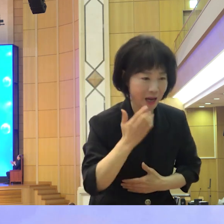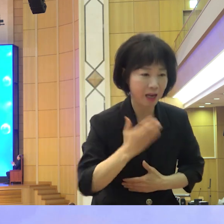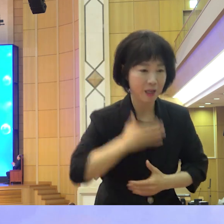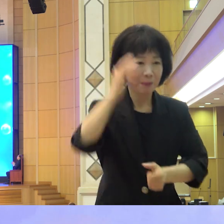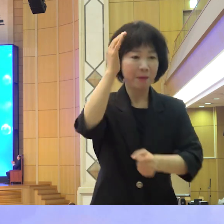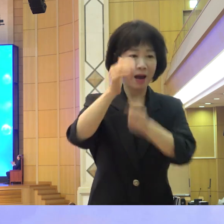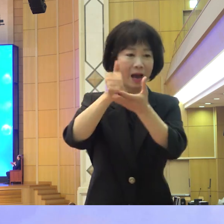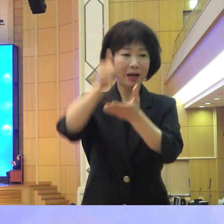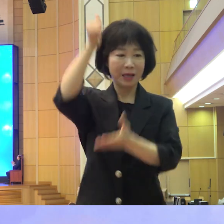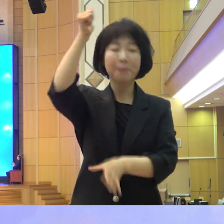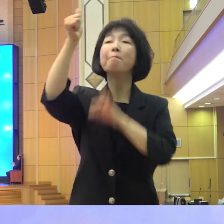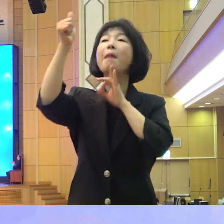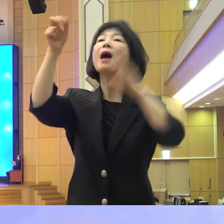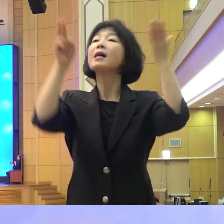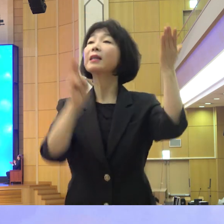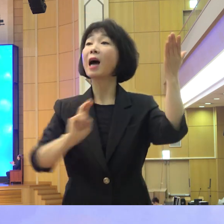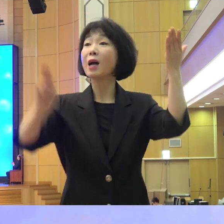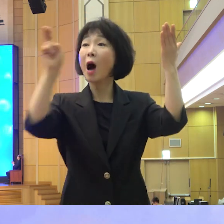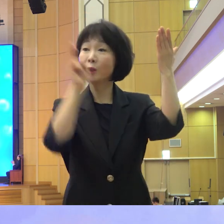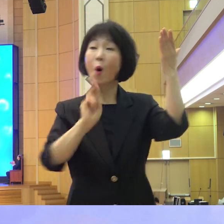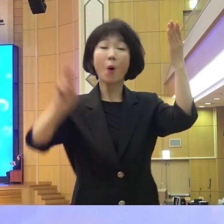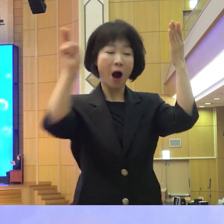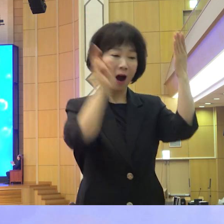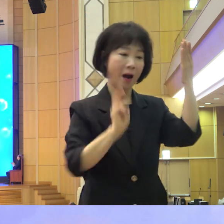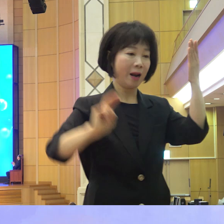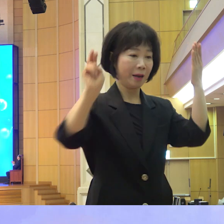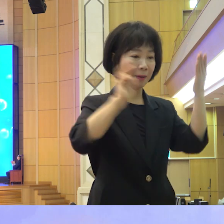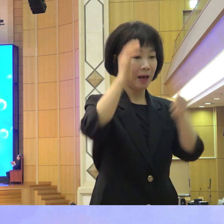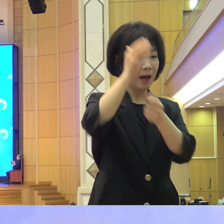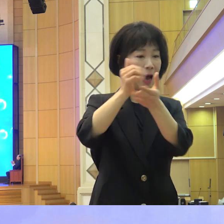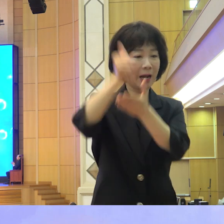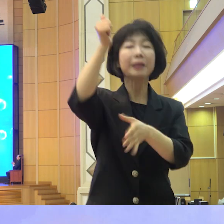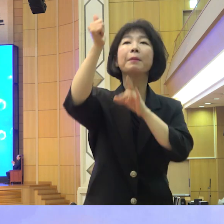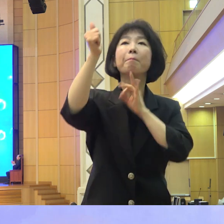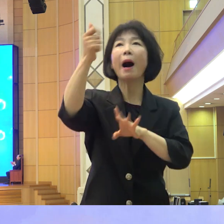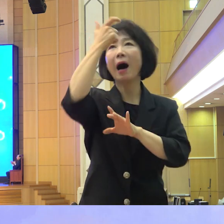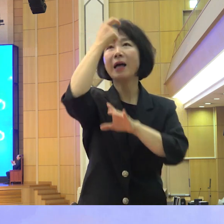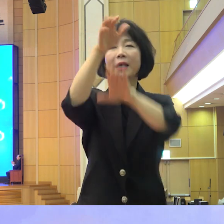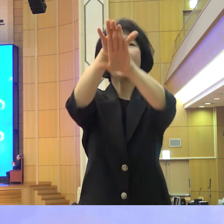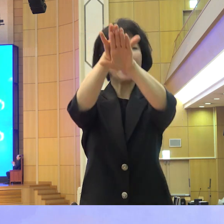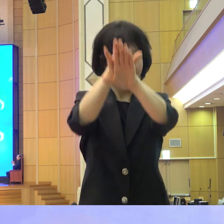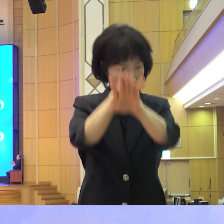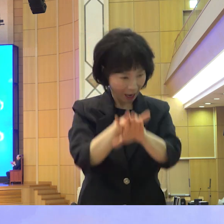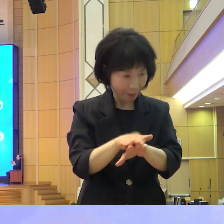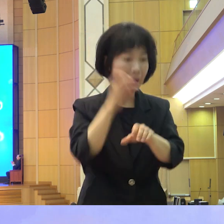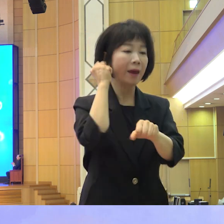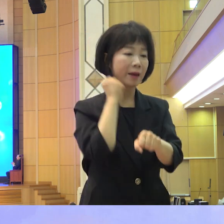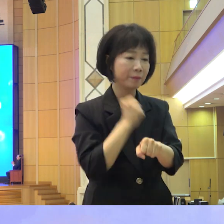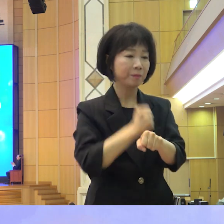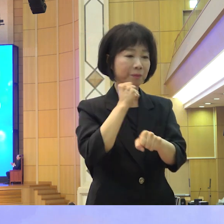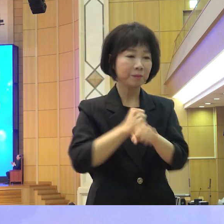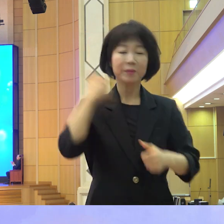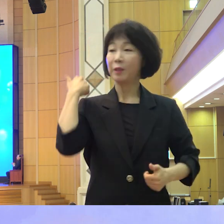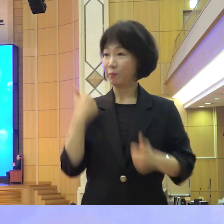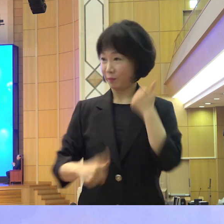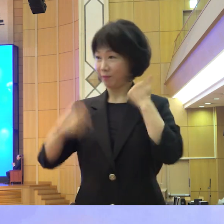나는 하나님만 찬양할래요. 하나님만 예배. 기쁨